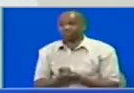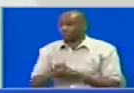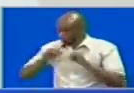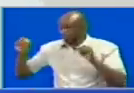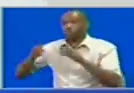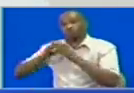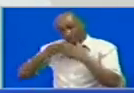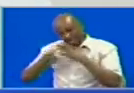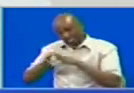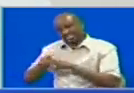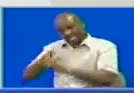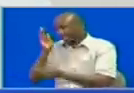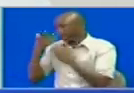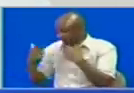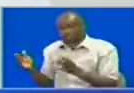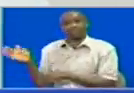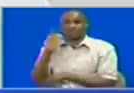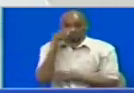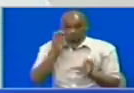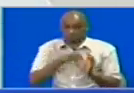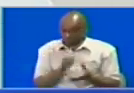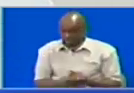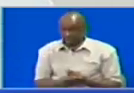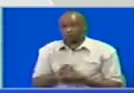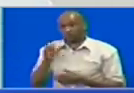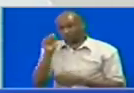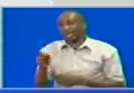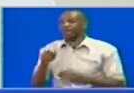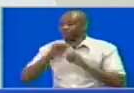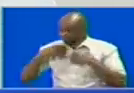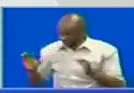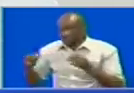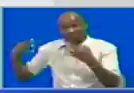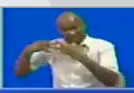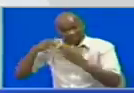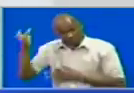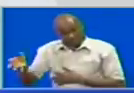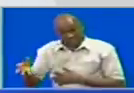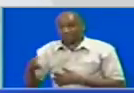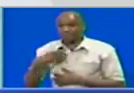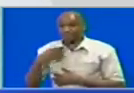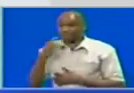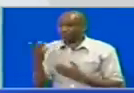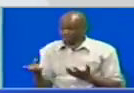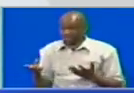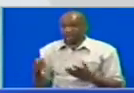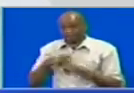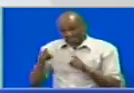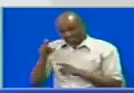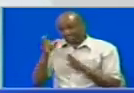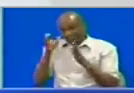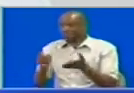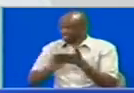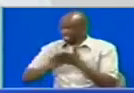kwa federation. Sasa klabu bandari ilinipa clearance. Kwenda kwa federation ilikuwa sikuweza wakati ilikuwa ni Samuel Bingo